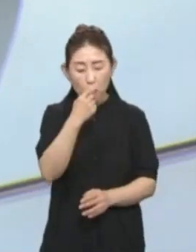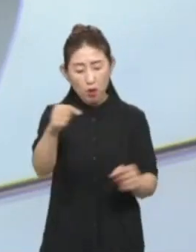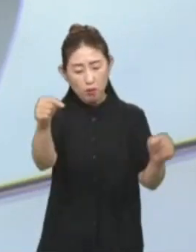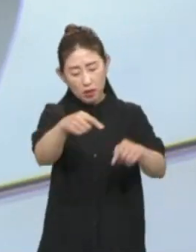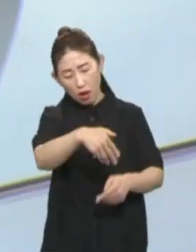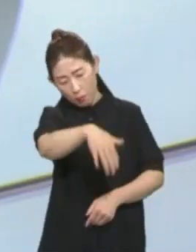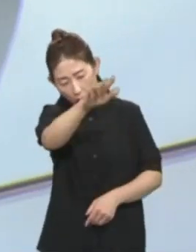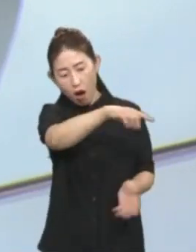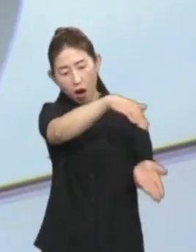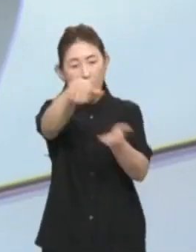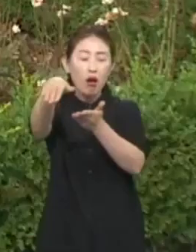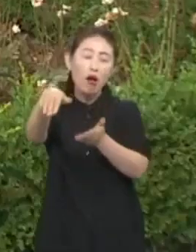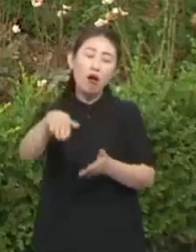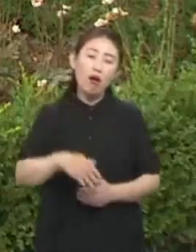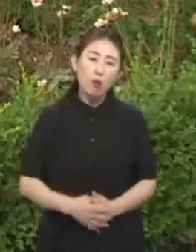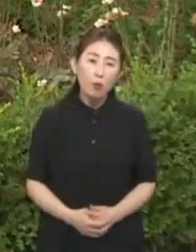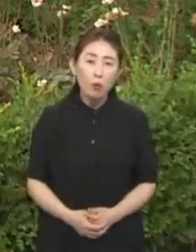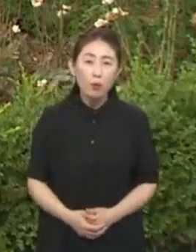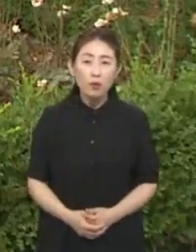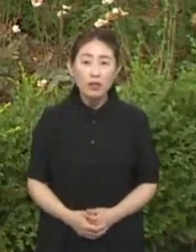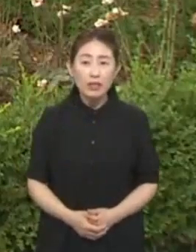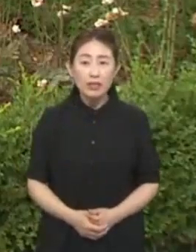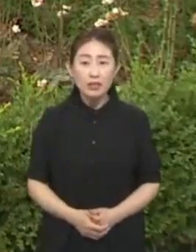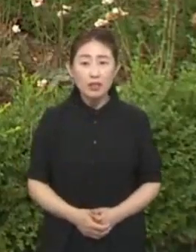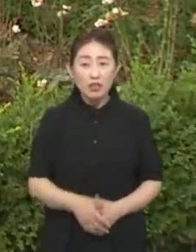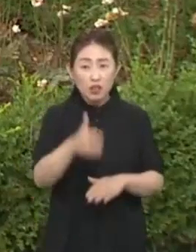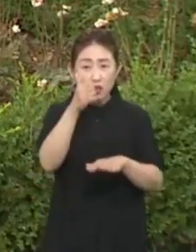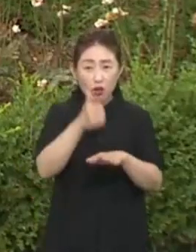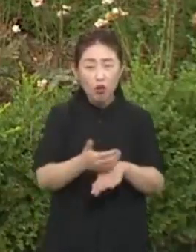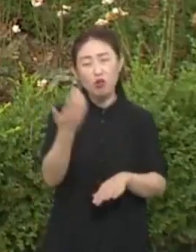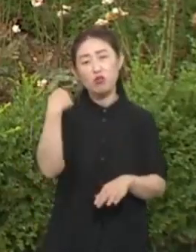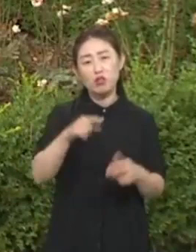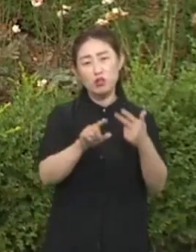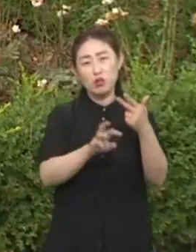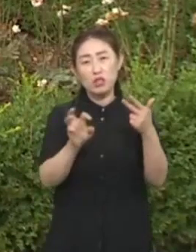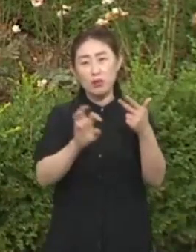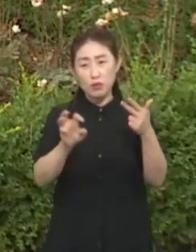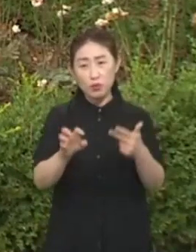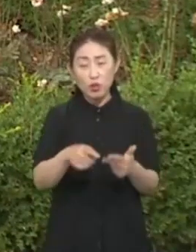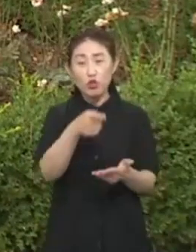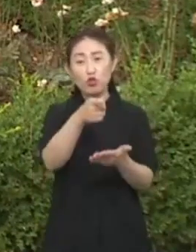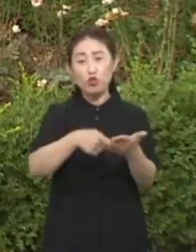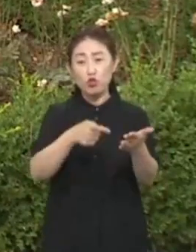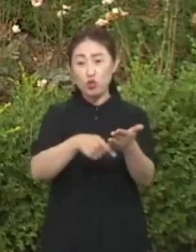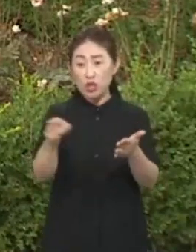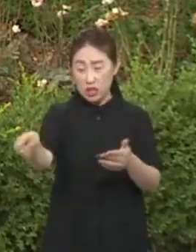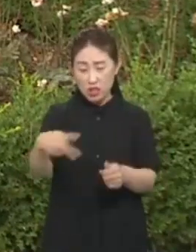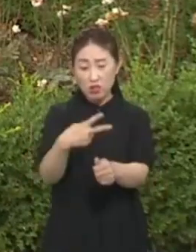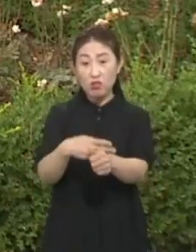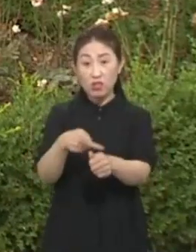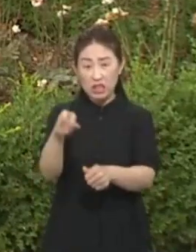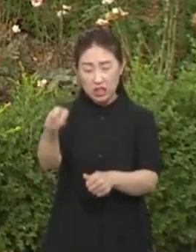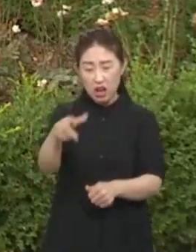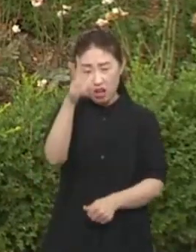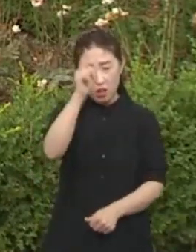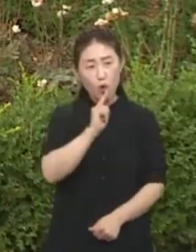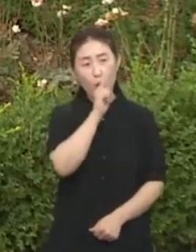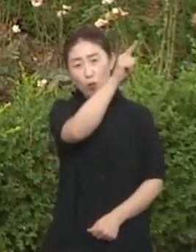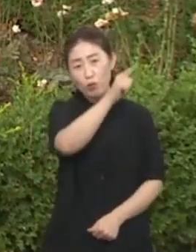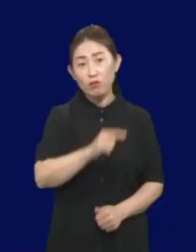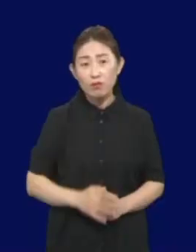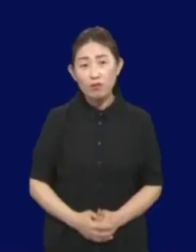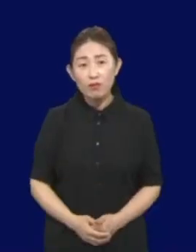논의하라는 말만 돌아왔습니다. A씨는 결국 지난달 30일 수술을 집도한 이 병원 교수를 경찰에